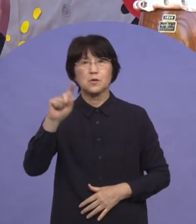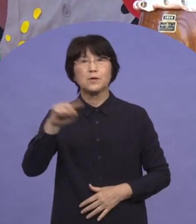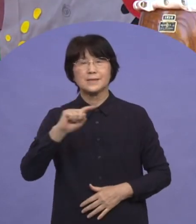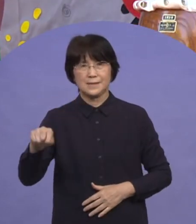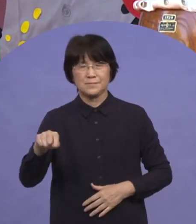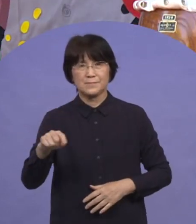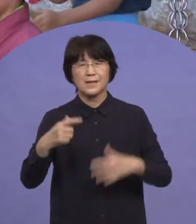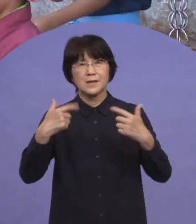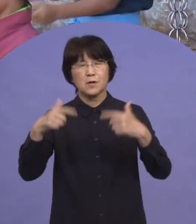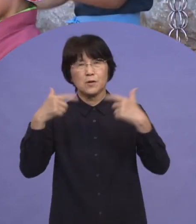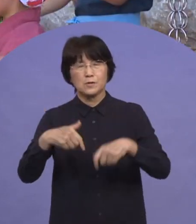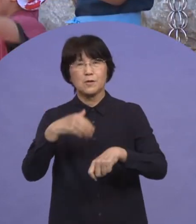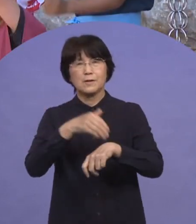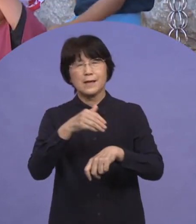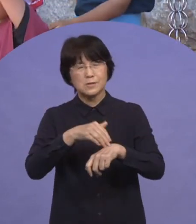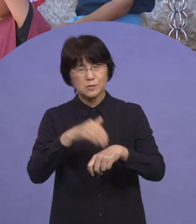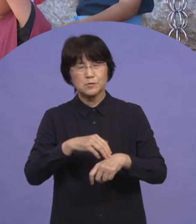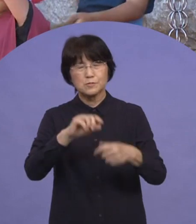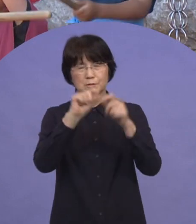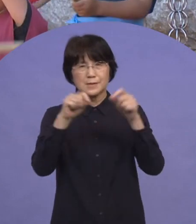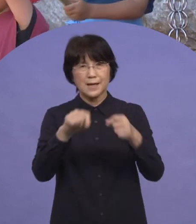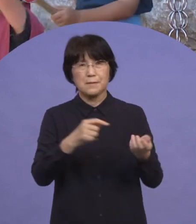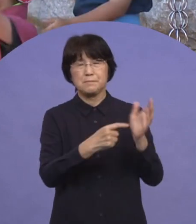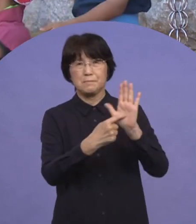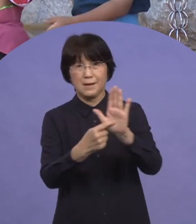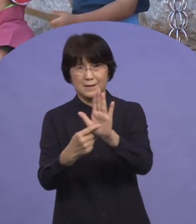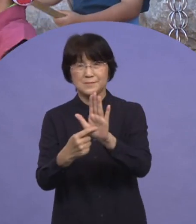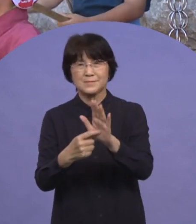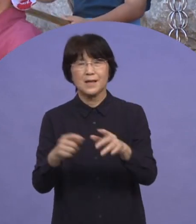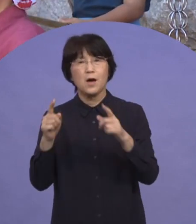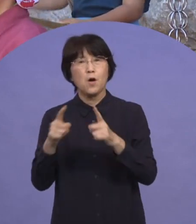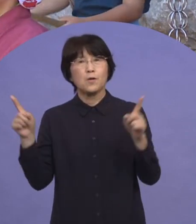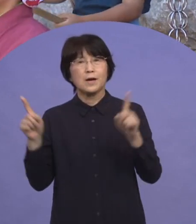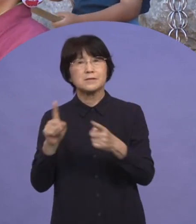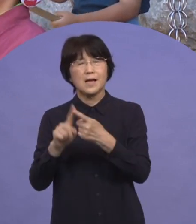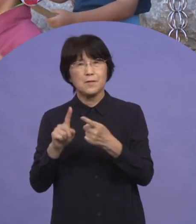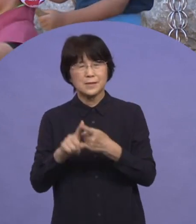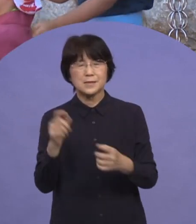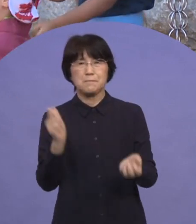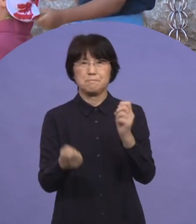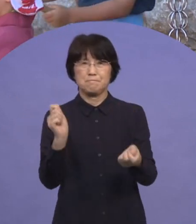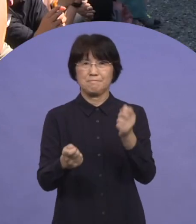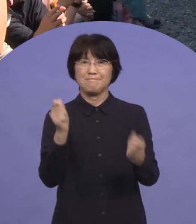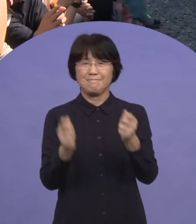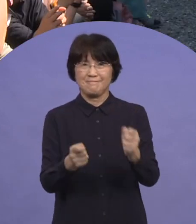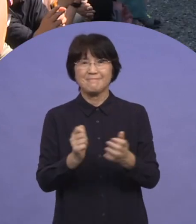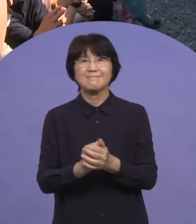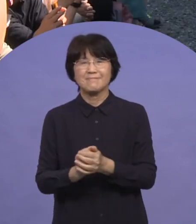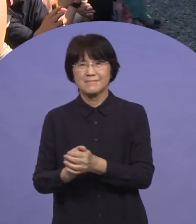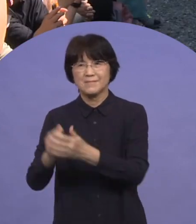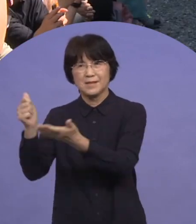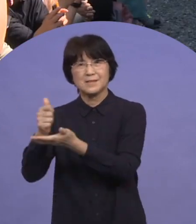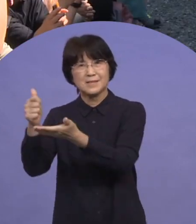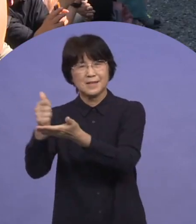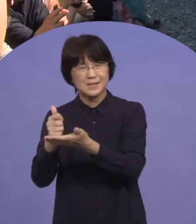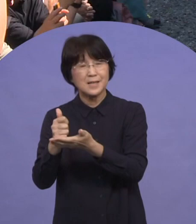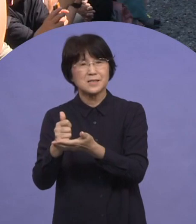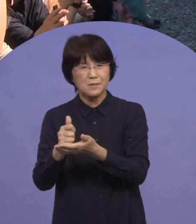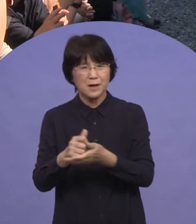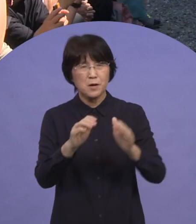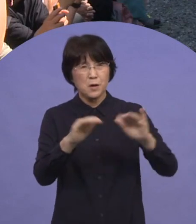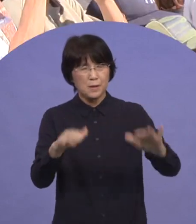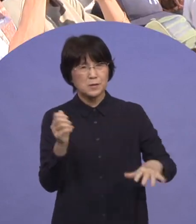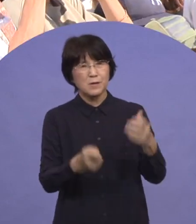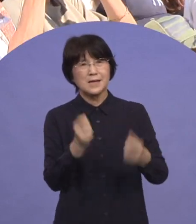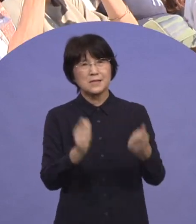揮しようと、音楽に合わせた演奏が披露され、訪れた人たちは可愛らしい園児たちの演奏を楽